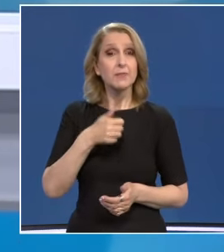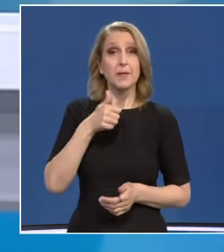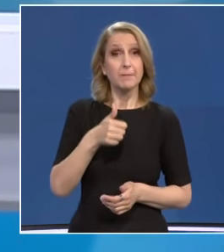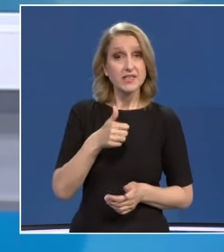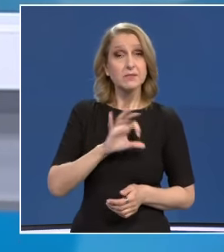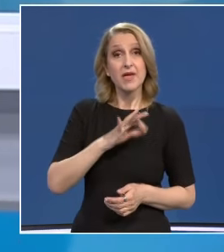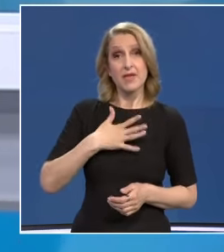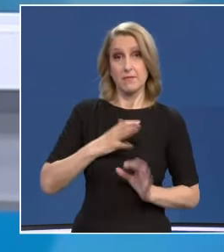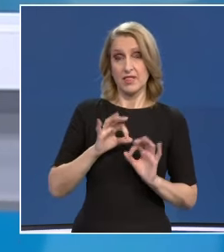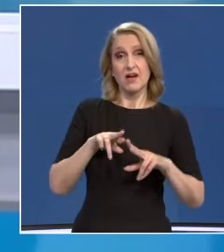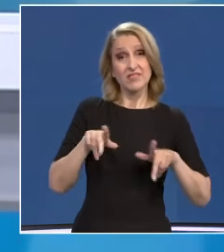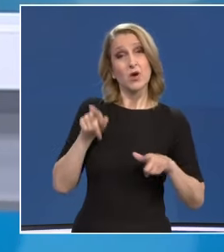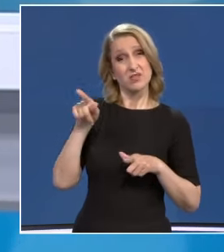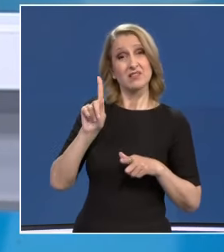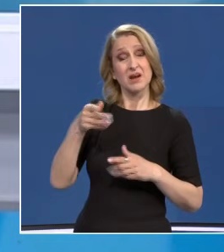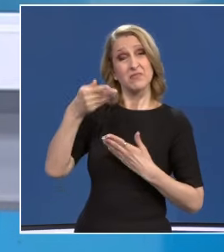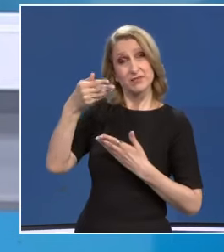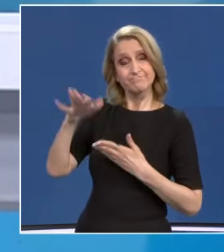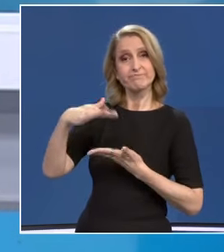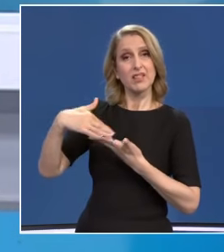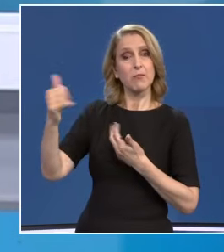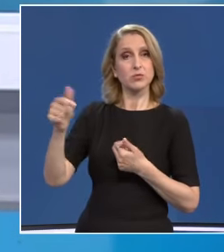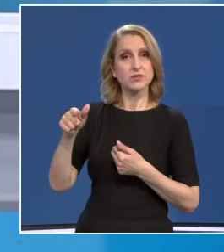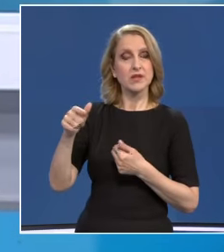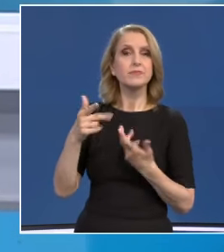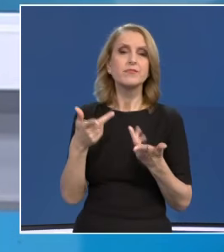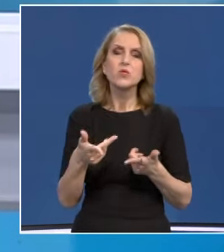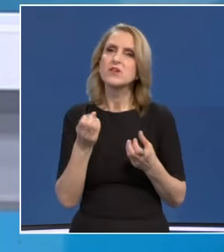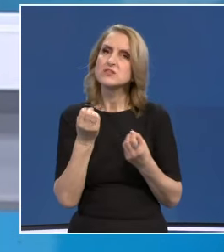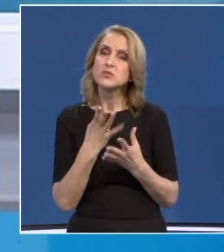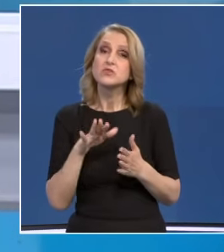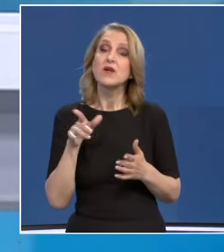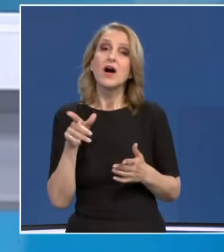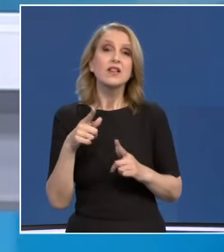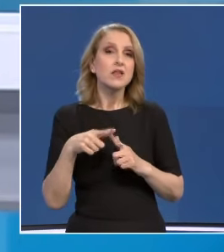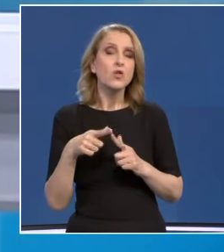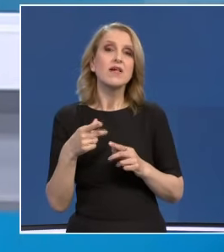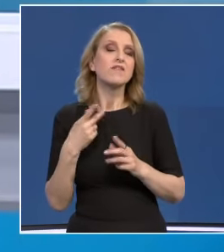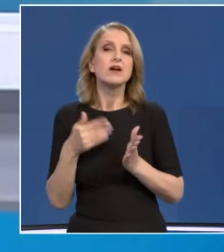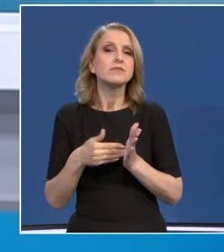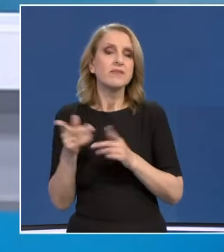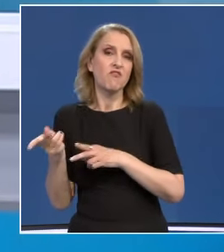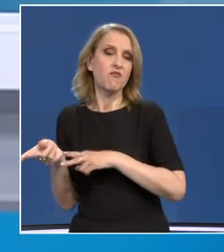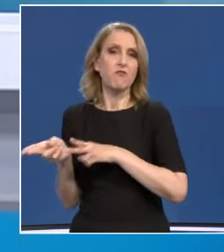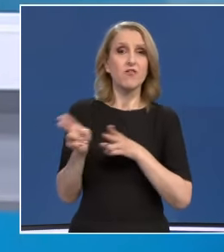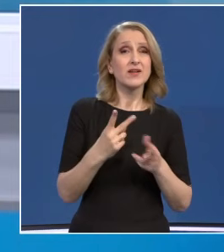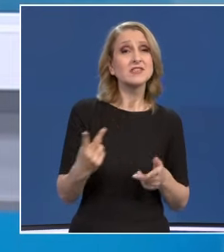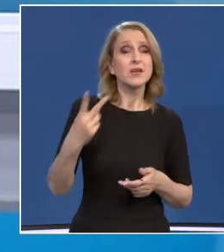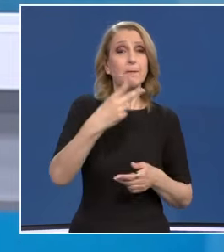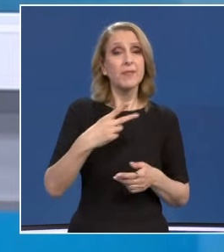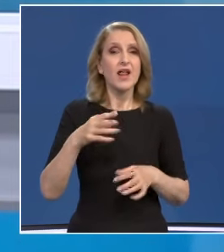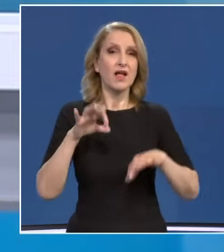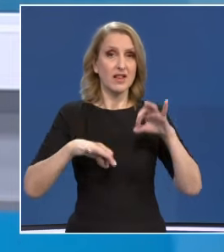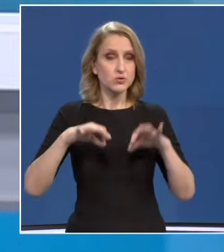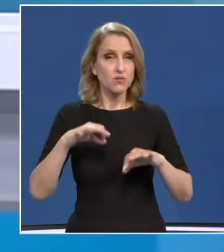и Има такъв народ тя да напусне поста си. Това се случва след като Тодева върна за прегласуване избора на